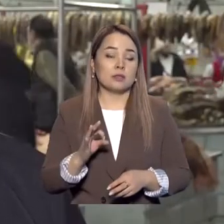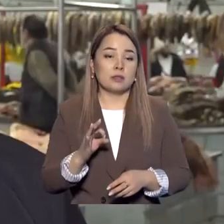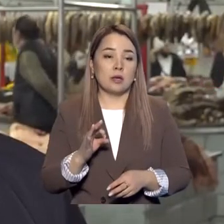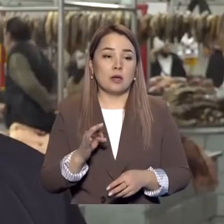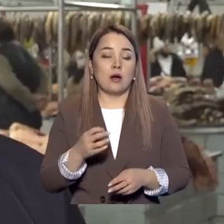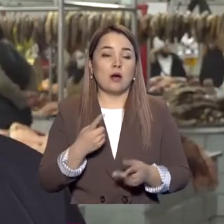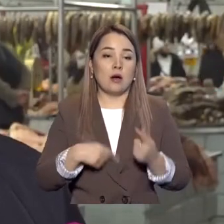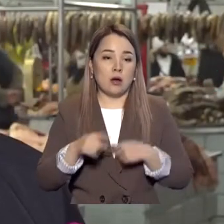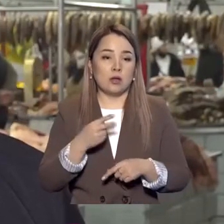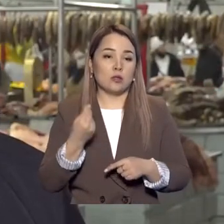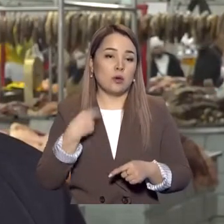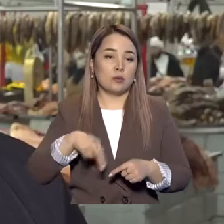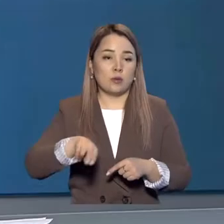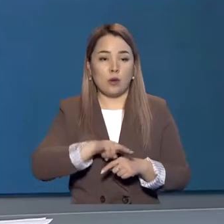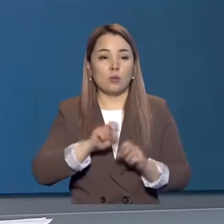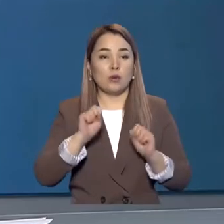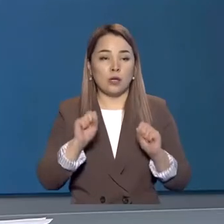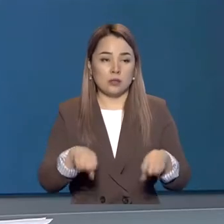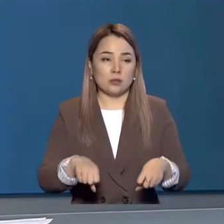бізге қайтарылады.